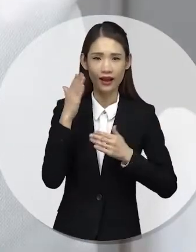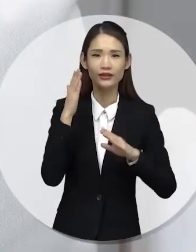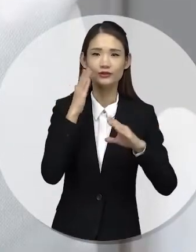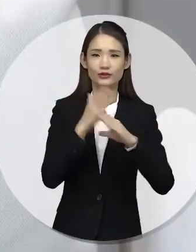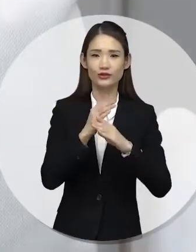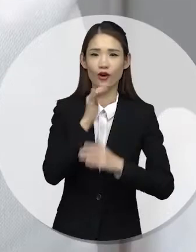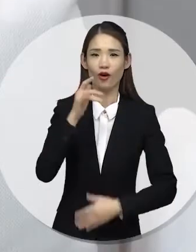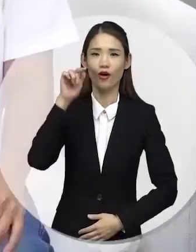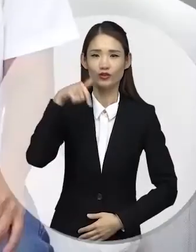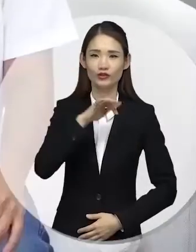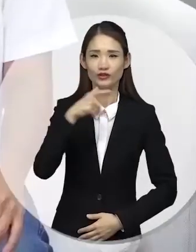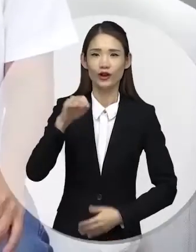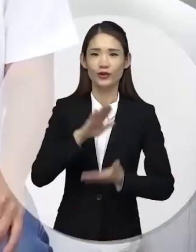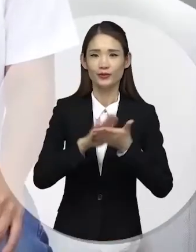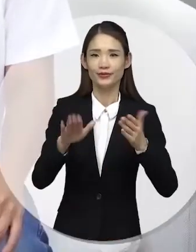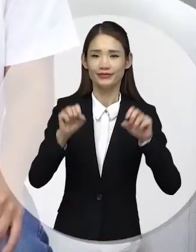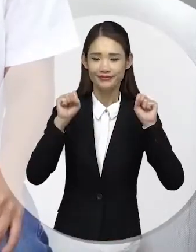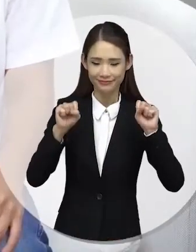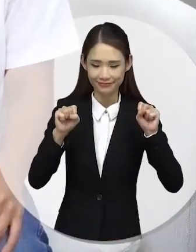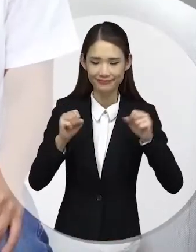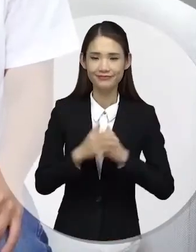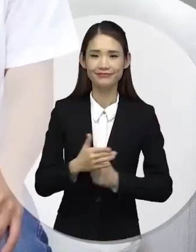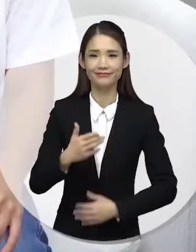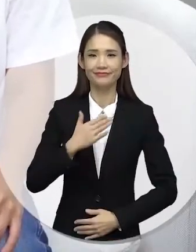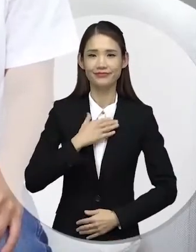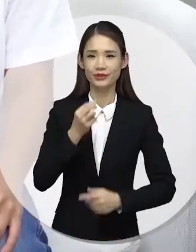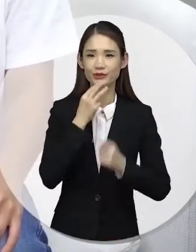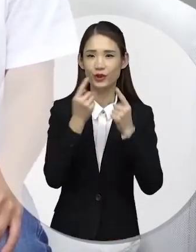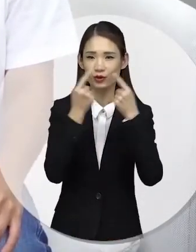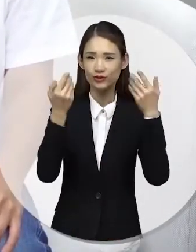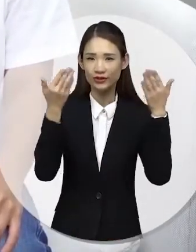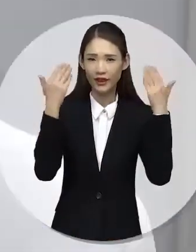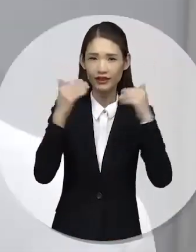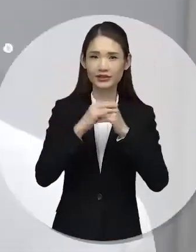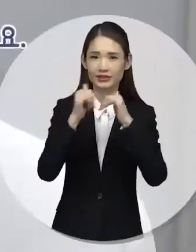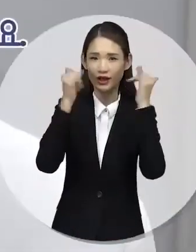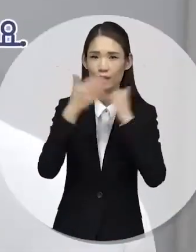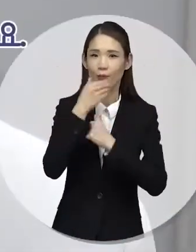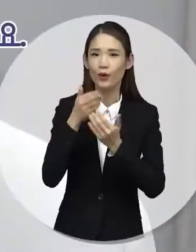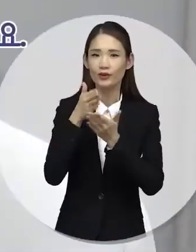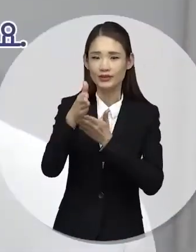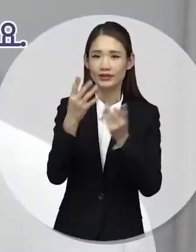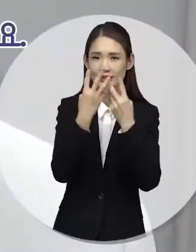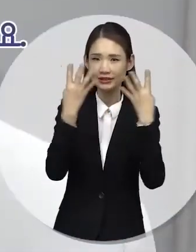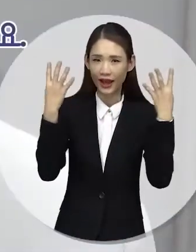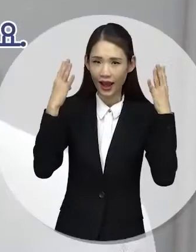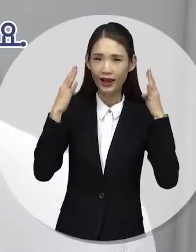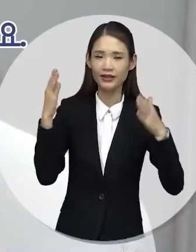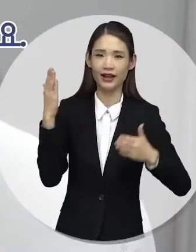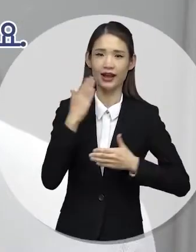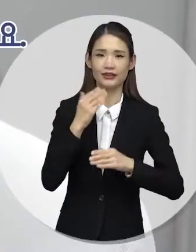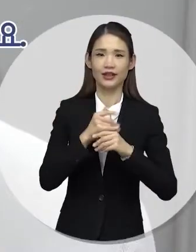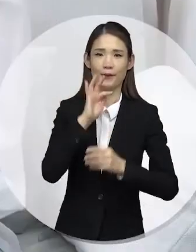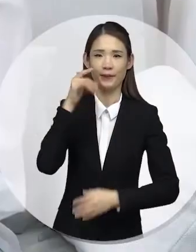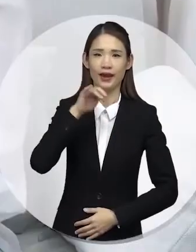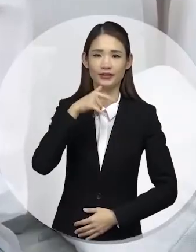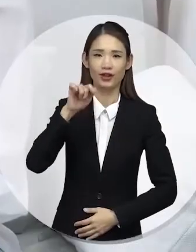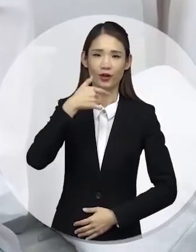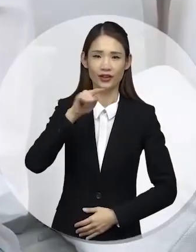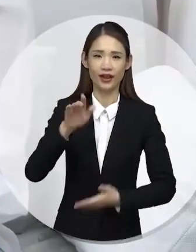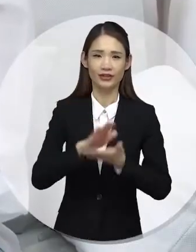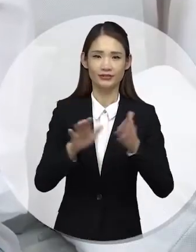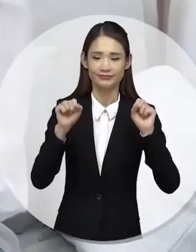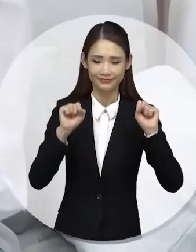중인 허우령입니다. 안녕하세요. 저는 서울대학교 사회복지학과 4학년에 재학하는 박선아고요.